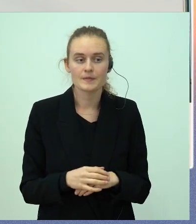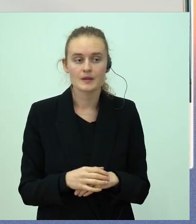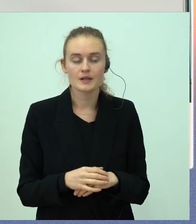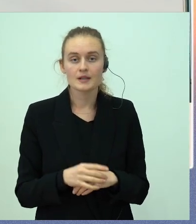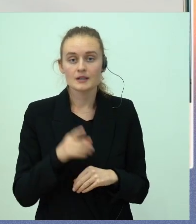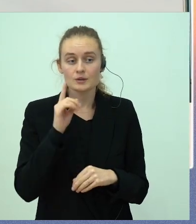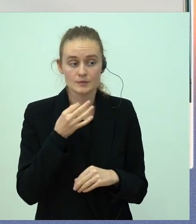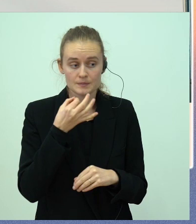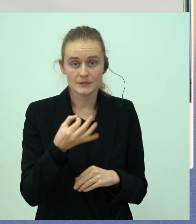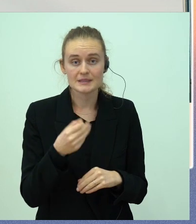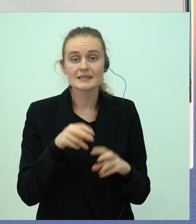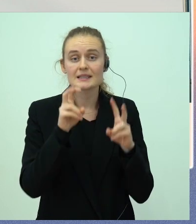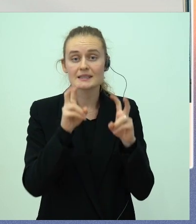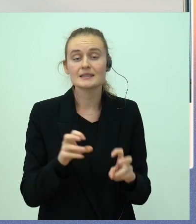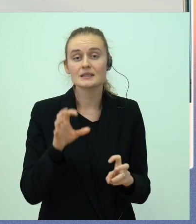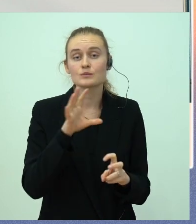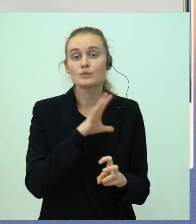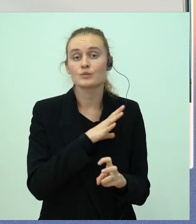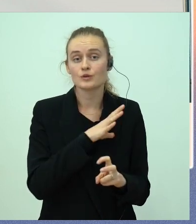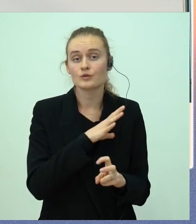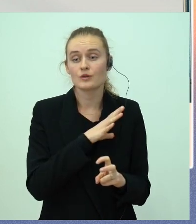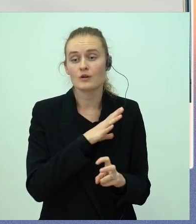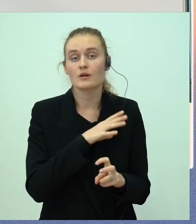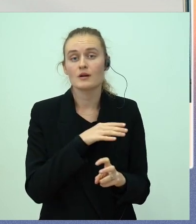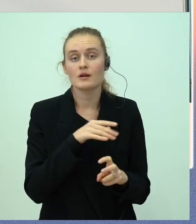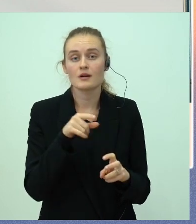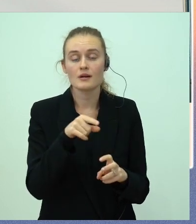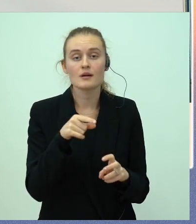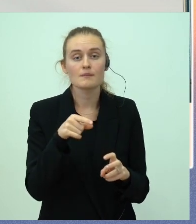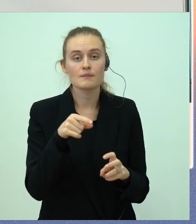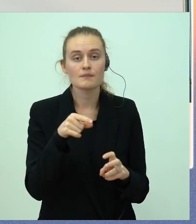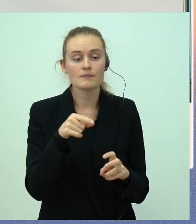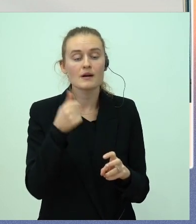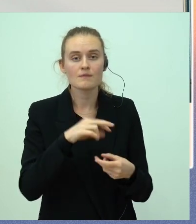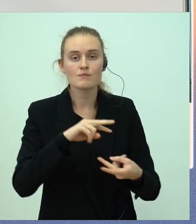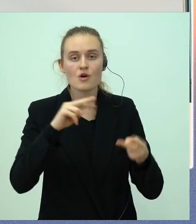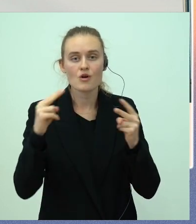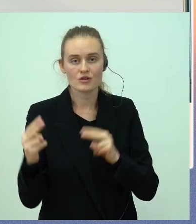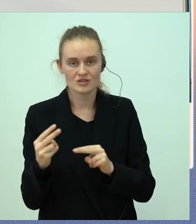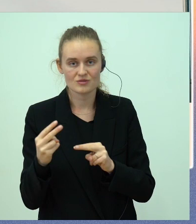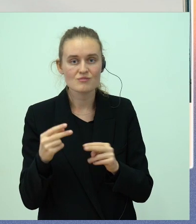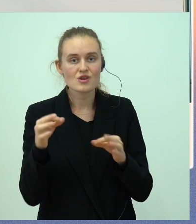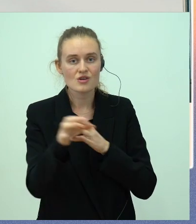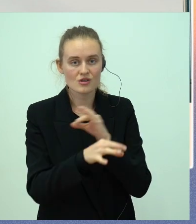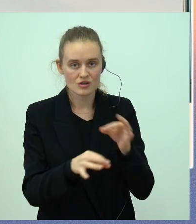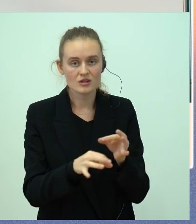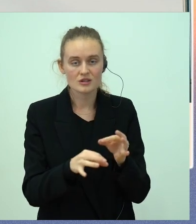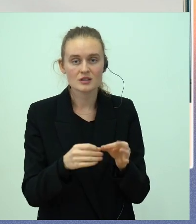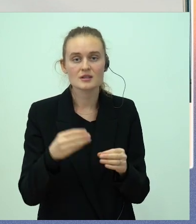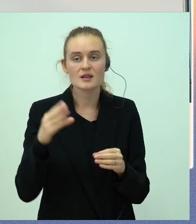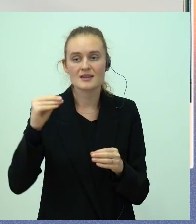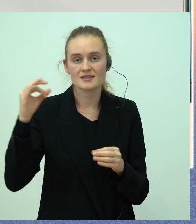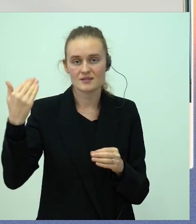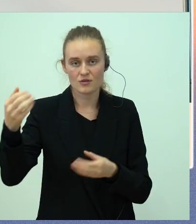pranešti, kad tyrimą atlikome įgyvendindamos projektą S4Change ir Pokyčio link. Projektas bendrai finansuojamas ES